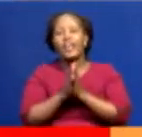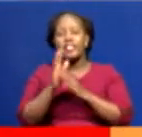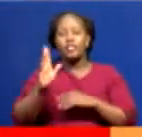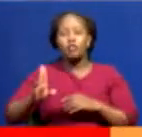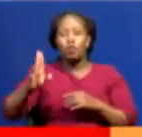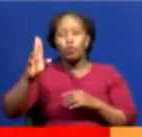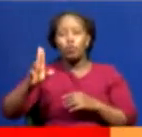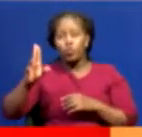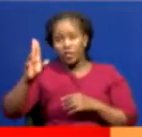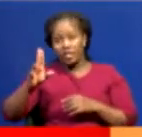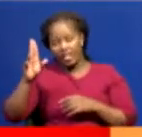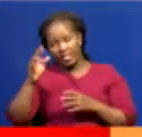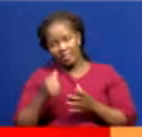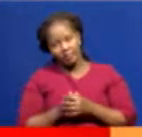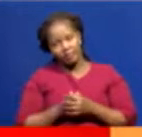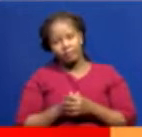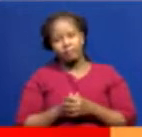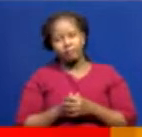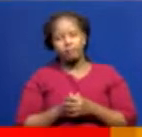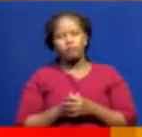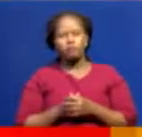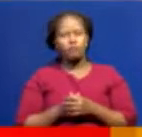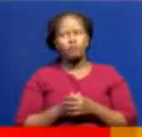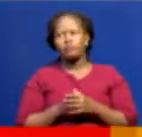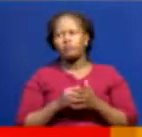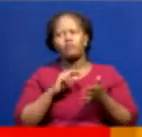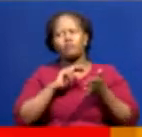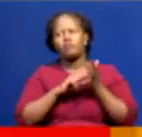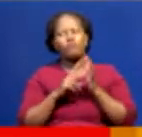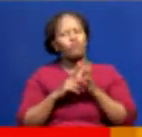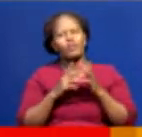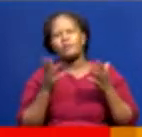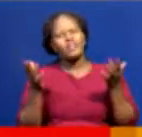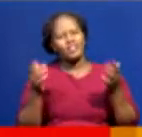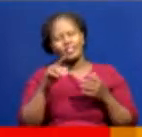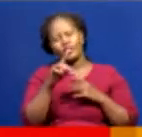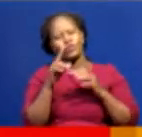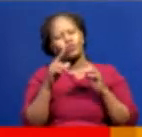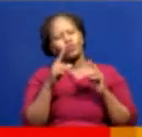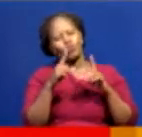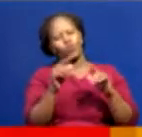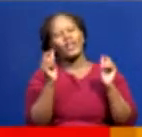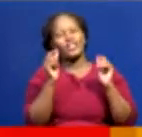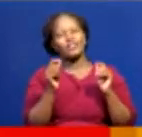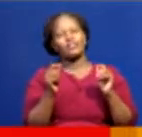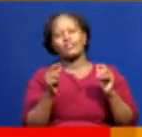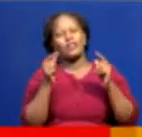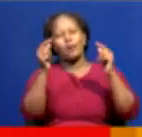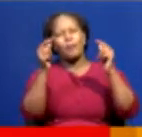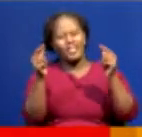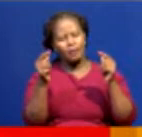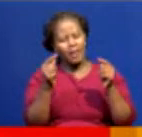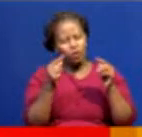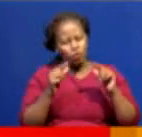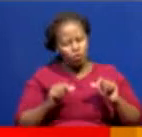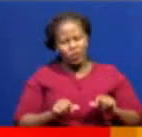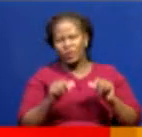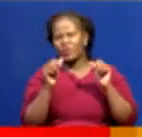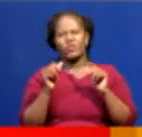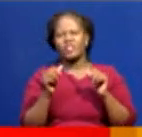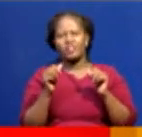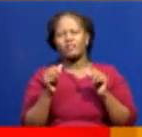yake Uhuru Kenyatta. Hivyo basi kile ambacho unasema ni ya kwamba maandamano yanayoendelea sasa hivi si